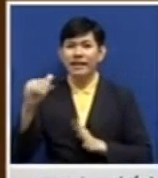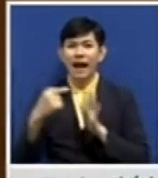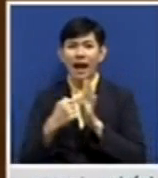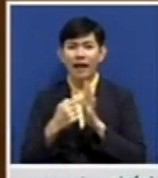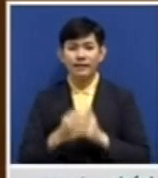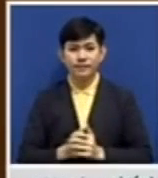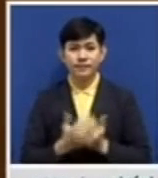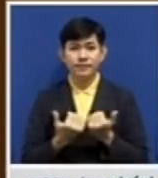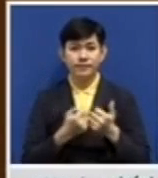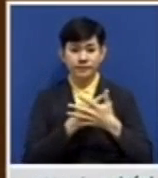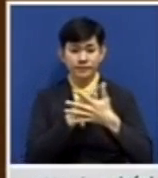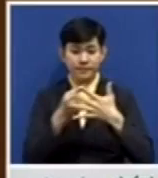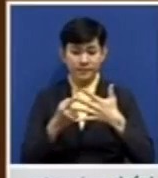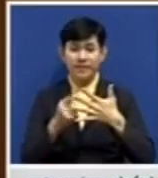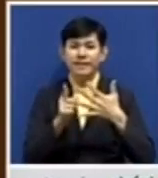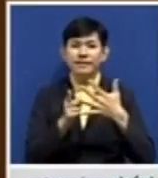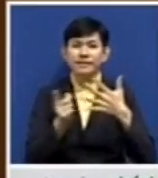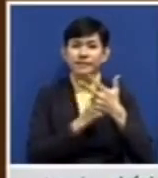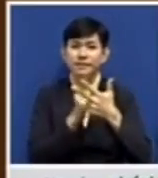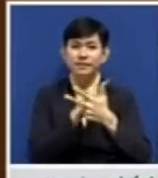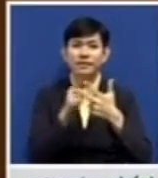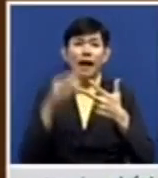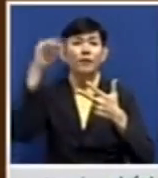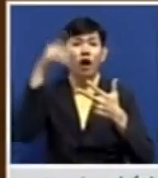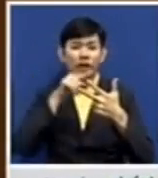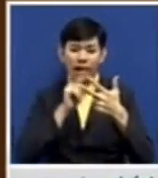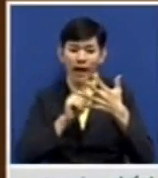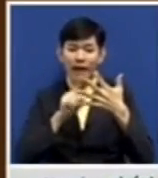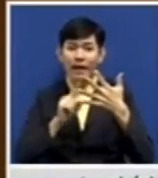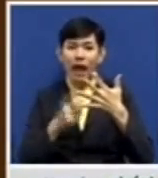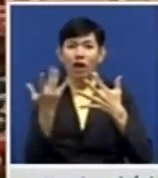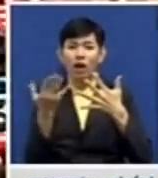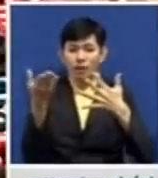ตอนแรกนี่ลำดับไป3ท่านก่อนเพื่อสลับกับท่านอื่นด้วยนะครับขอเชิญครับ